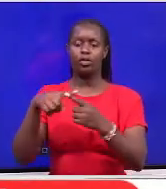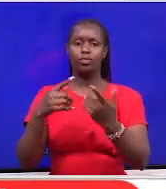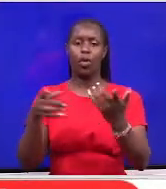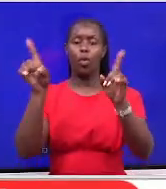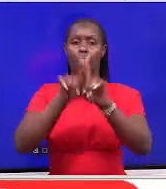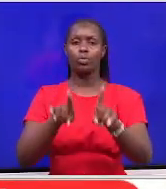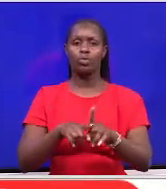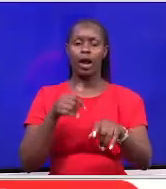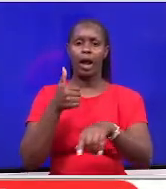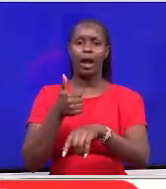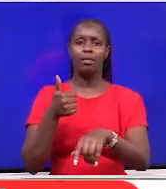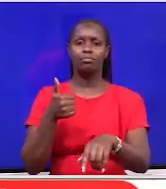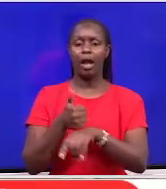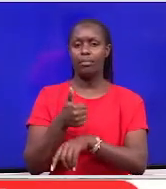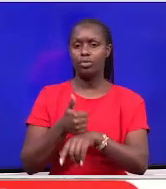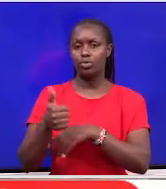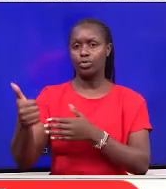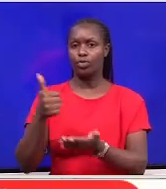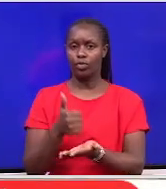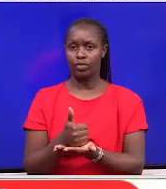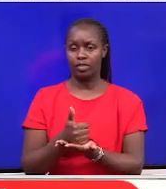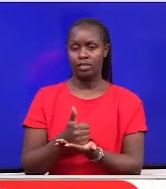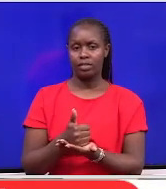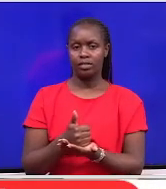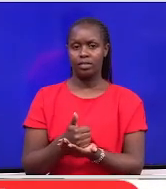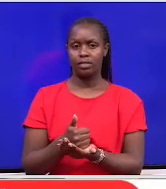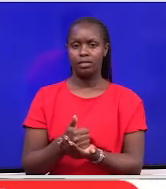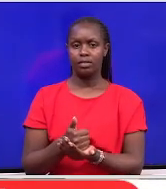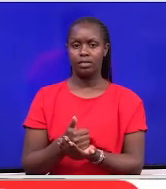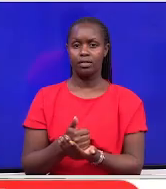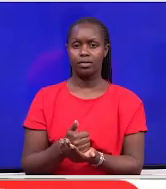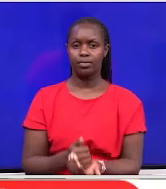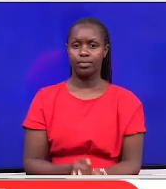John Java Kiania, TV47, kaunti ya Meru.